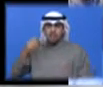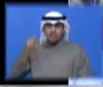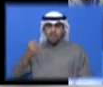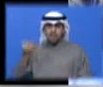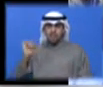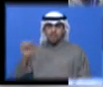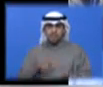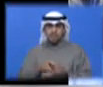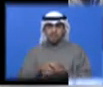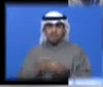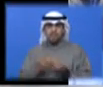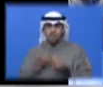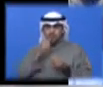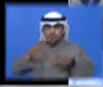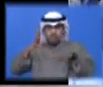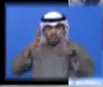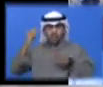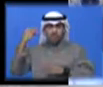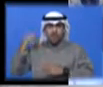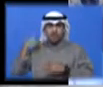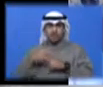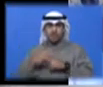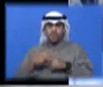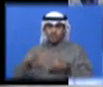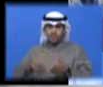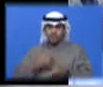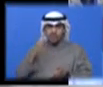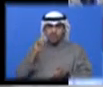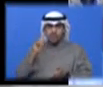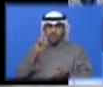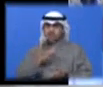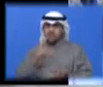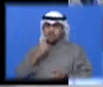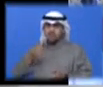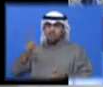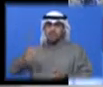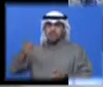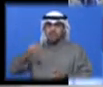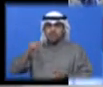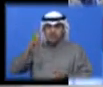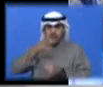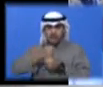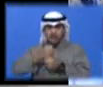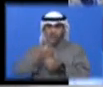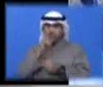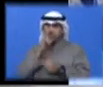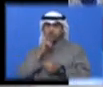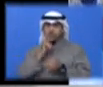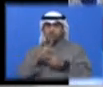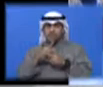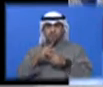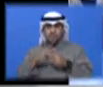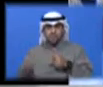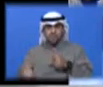في دولة الإمارات على هالشيء هذا، ومثل ما قلت هذا مو جديد، هذه عوائلكم والله يديمكم ويحفظكم إن شاء الله ويحفظ